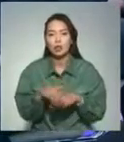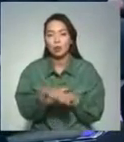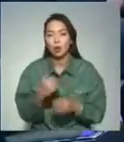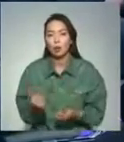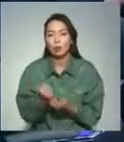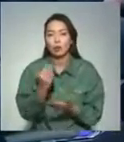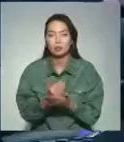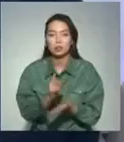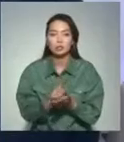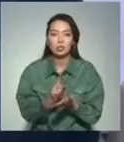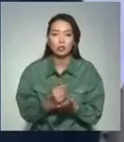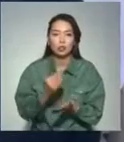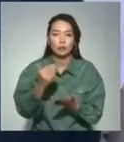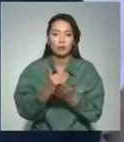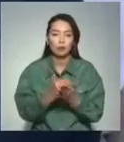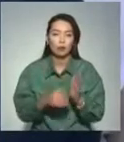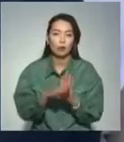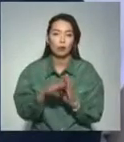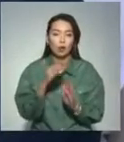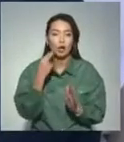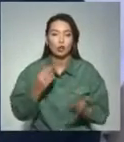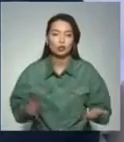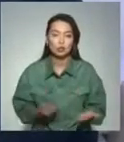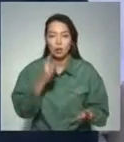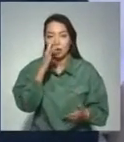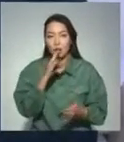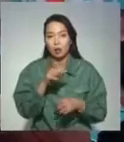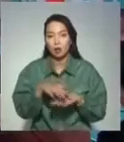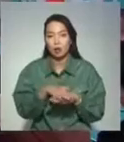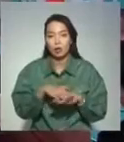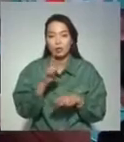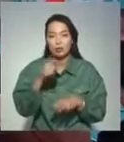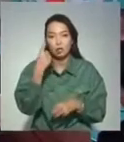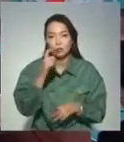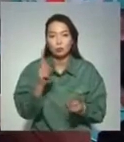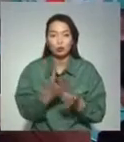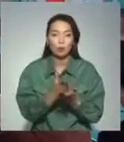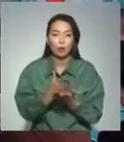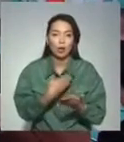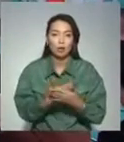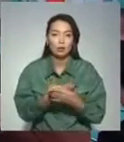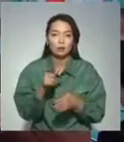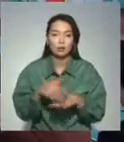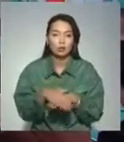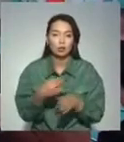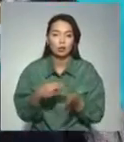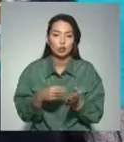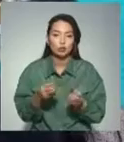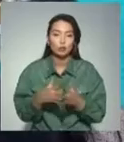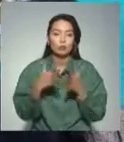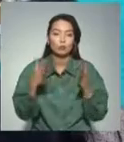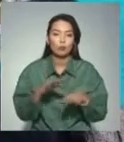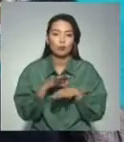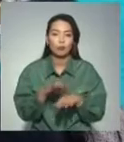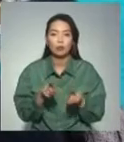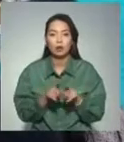основная задача его программы это Улучшение качества жизни казахстанцев эксперты также отметили что политическая активность населения становится